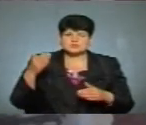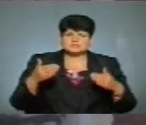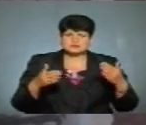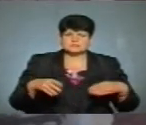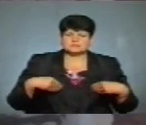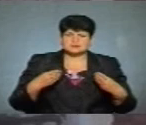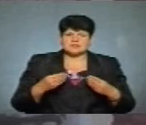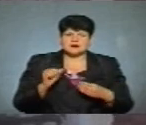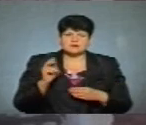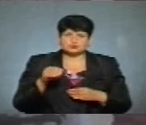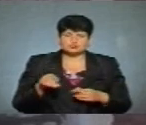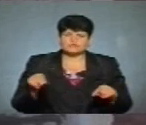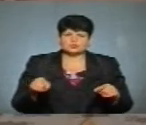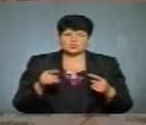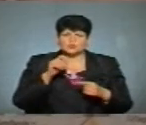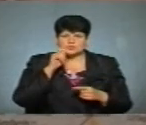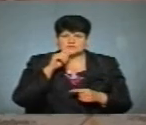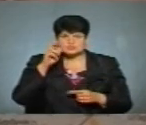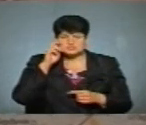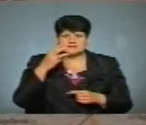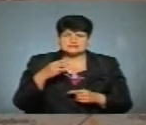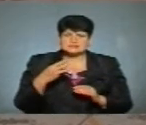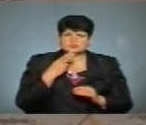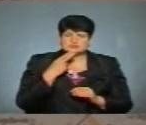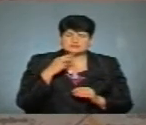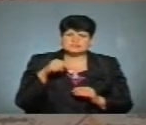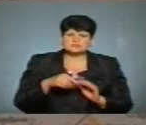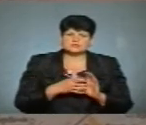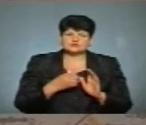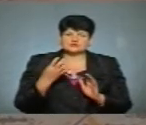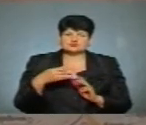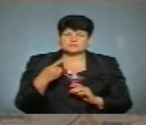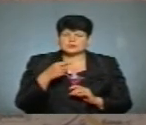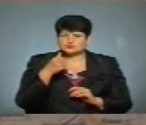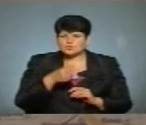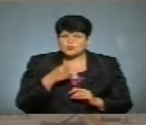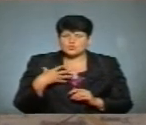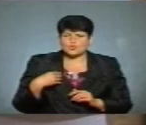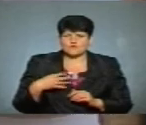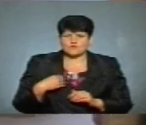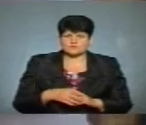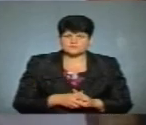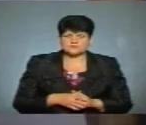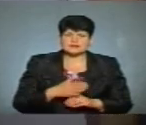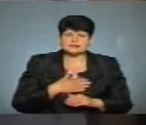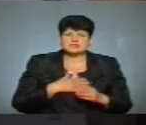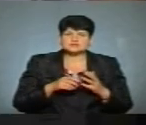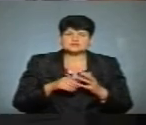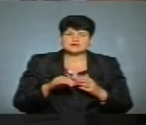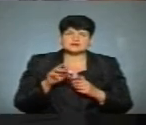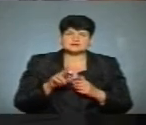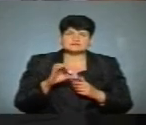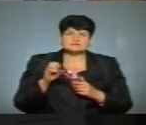присвячений акту відновлення української держави 30 червня 1941 року у Львові. Наш земляк Ярослав Стецько